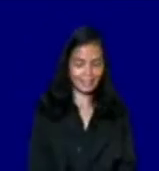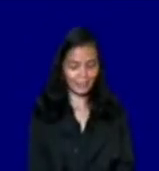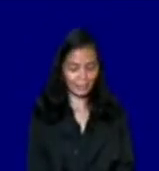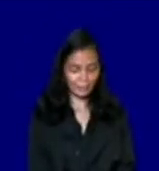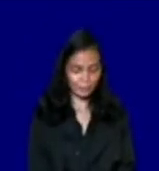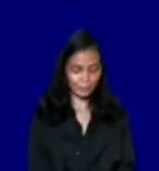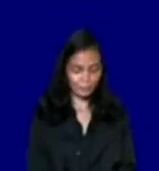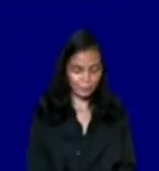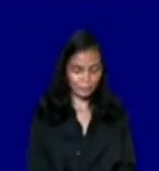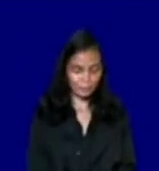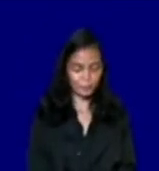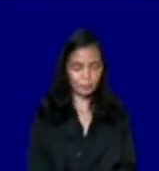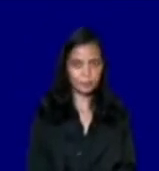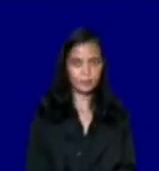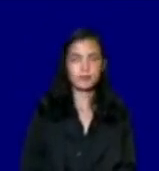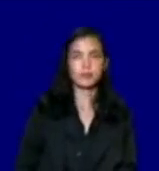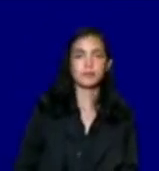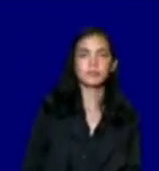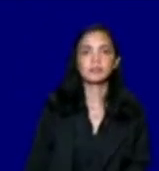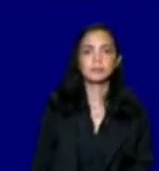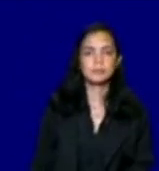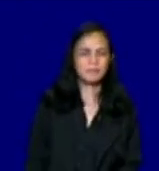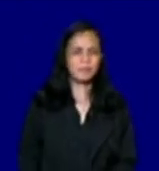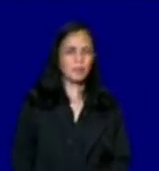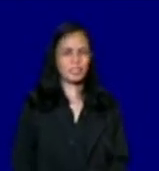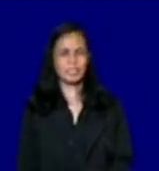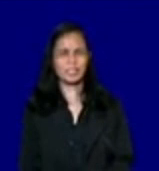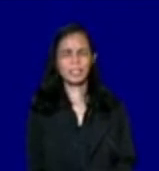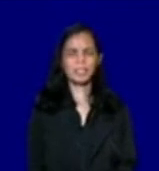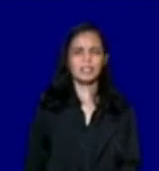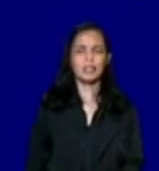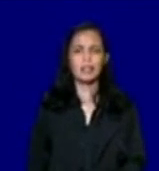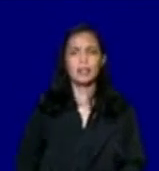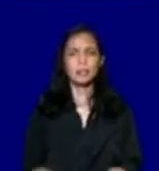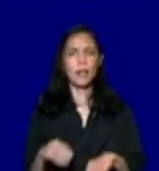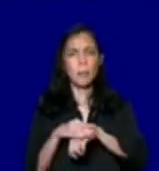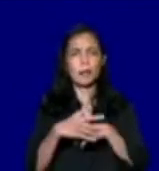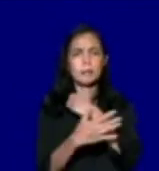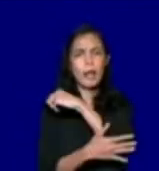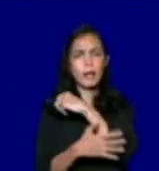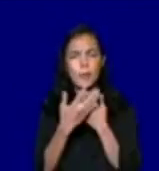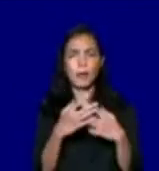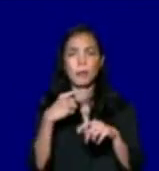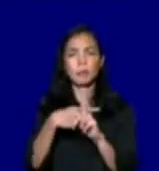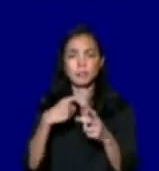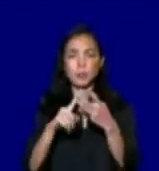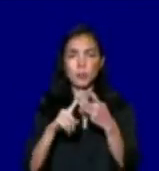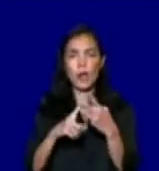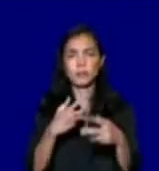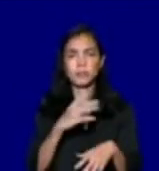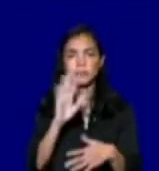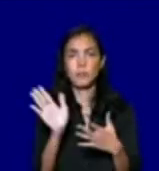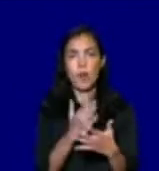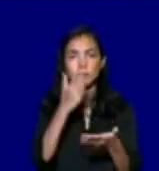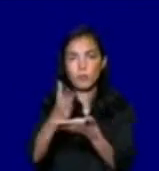termasuk anggaran dan seterusnya dan seterusnya yang kedua diberhentikan seluruhnya Dan ini juga tentu berdampak terkait dengan